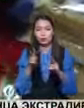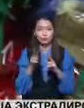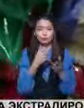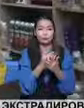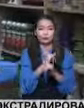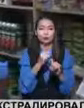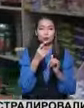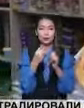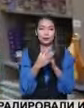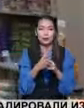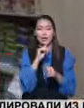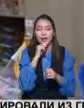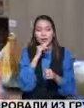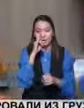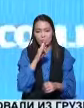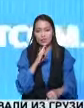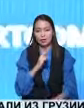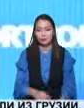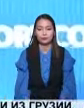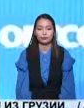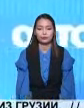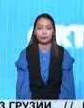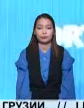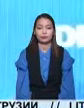модернизировать 115 рынков Казахстана.